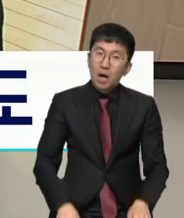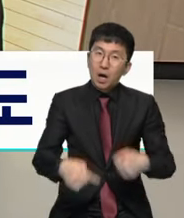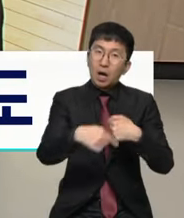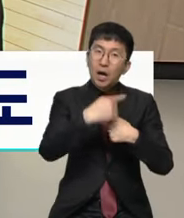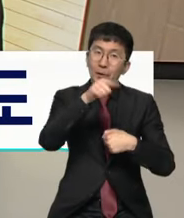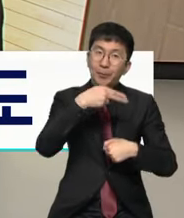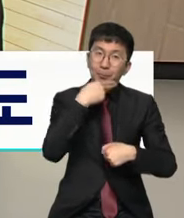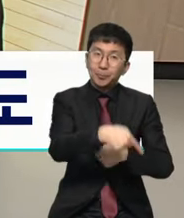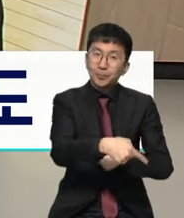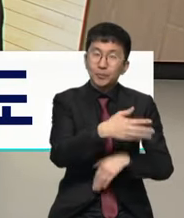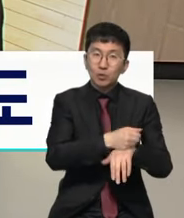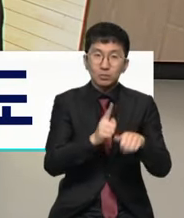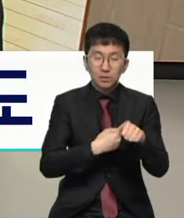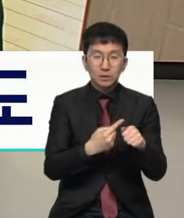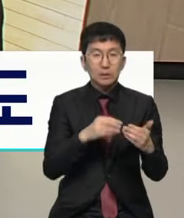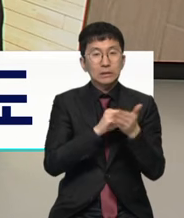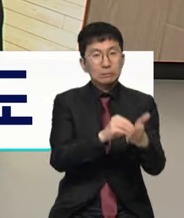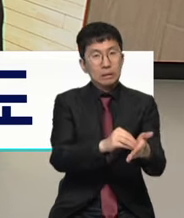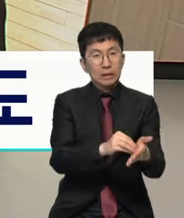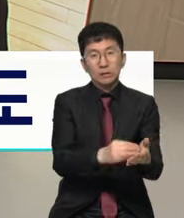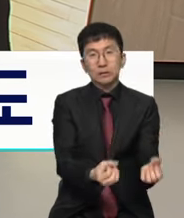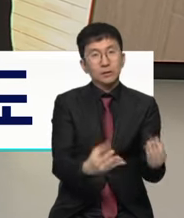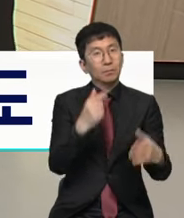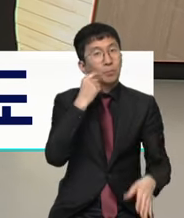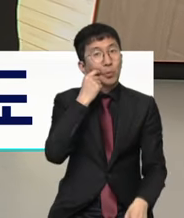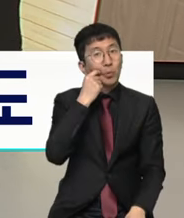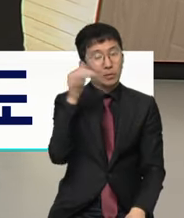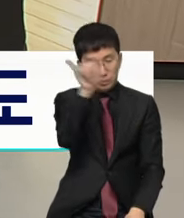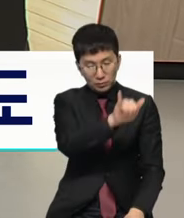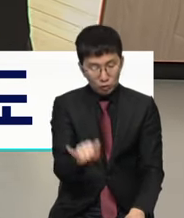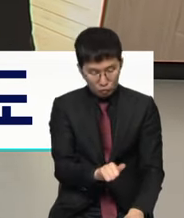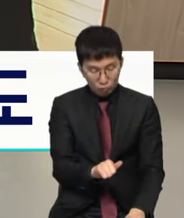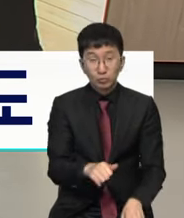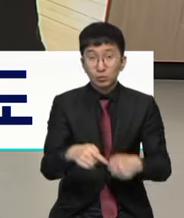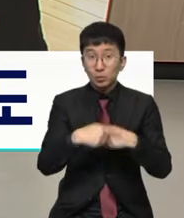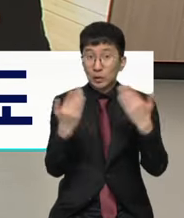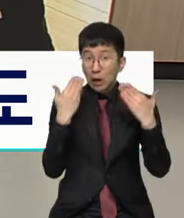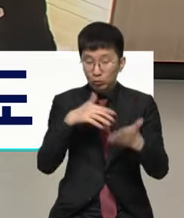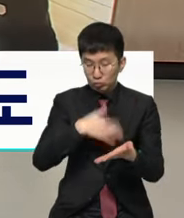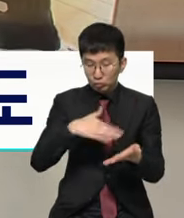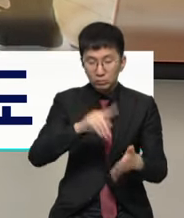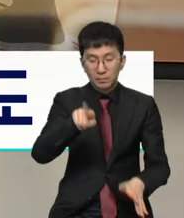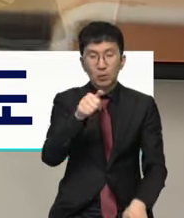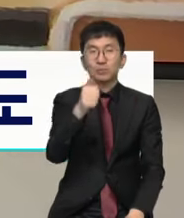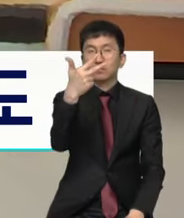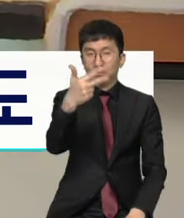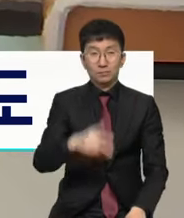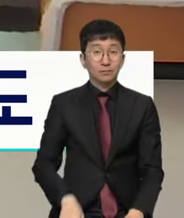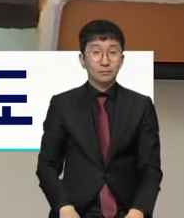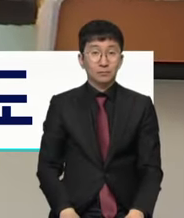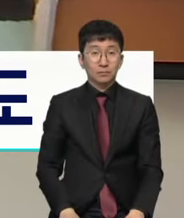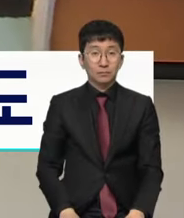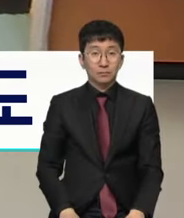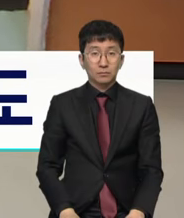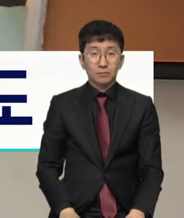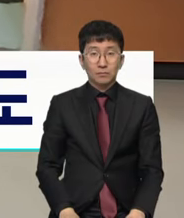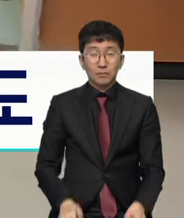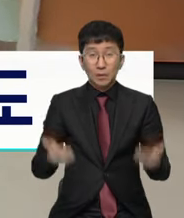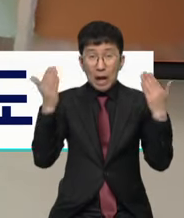없어서 입학식을 치르지 못하는 초등학교가 전국에 157곳이나 됐습니다. 이렇게 학교에